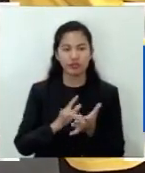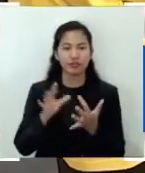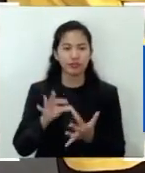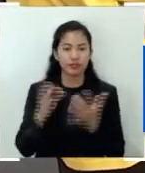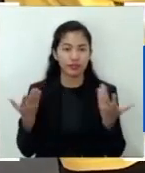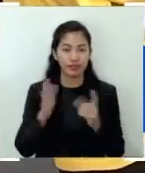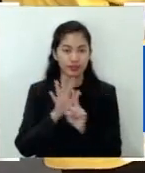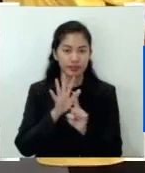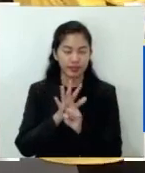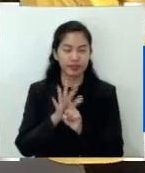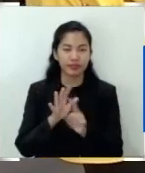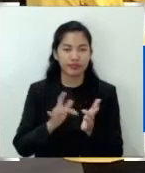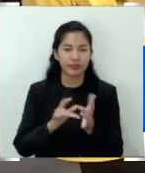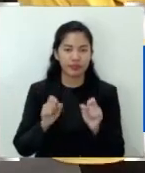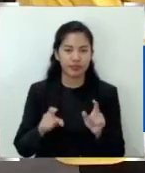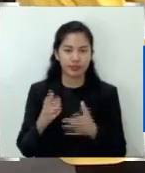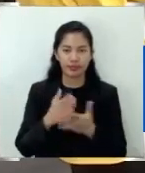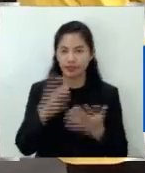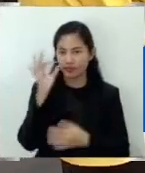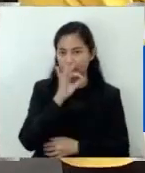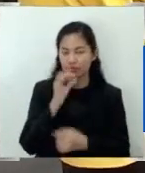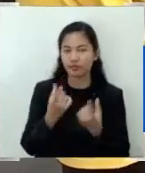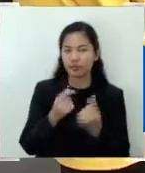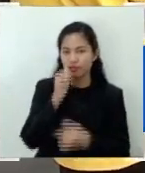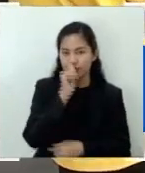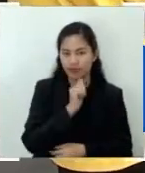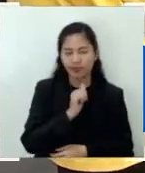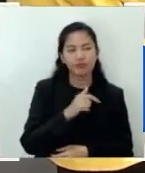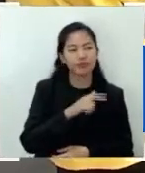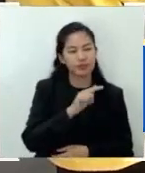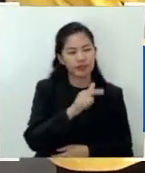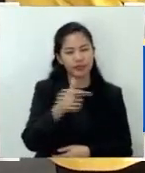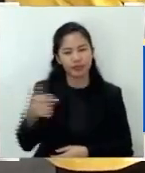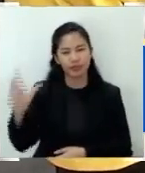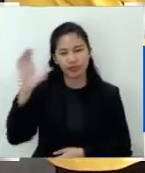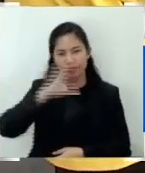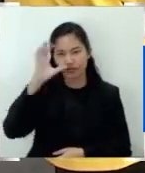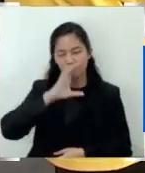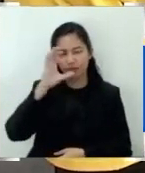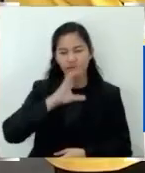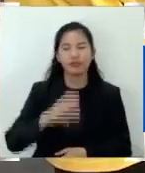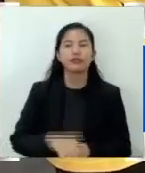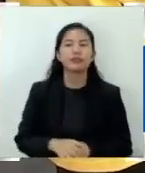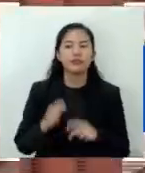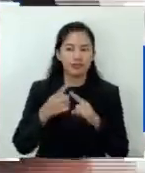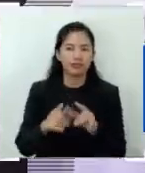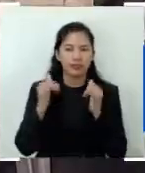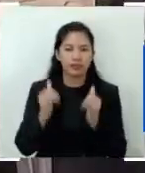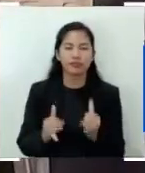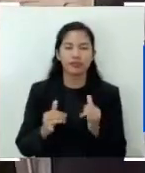naman iba nating mga kabayan napipilitang lumipat sa iba't ibang mga butika pero masaklap wala pa rin silang makuha na